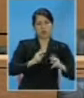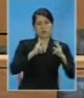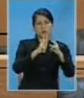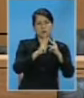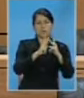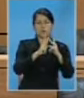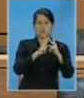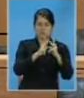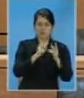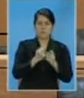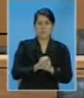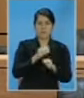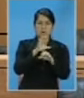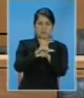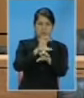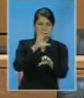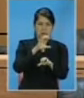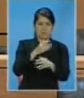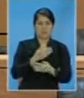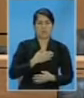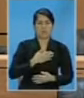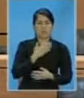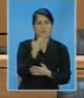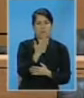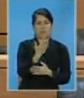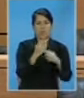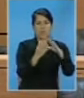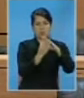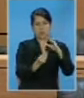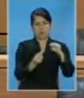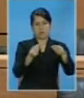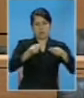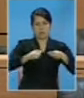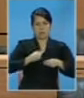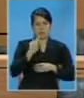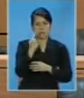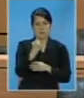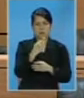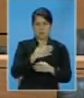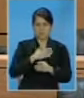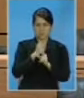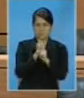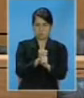ทยมาให้ผมด้วย1ชุดครับเพราะผมจะตามเรื่องนี้ต่อไป